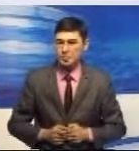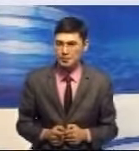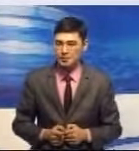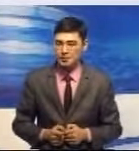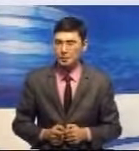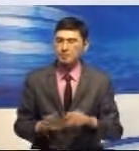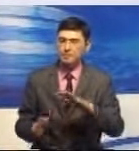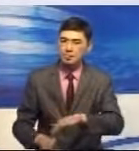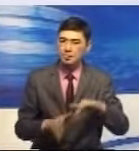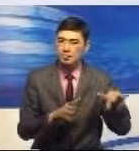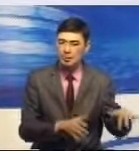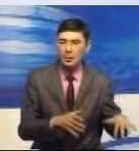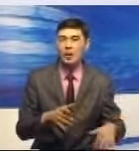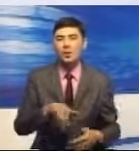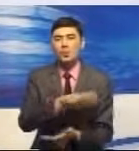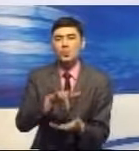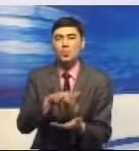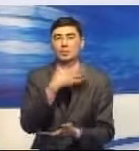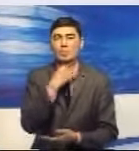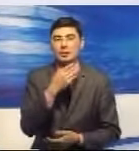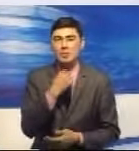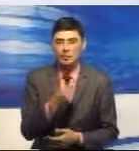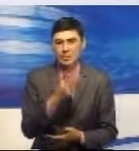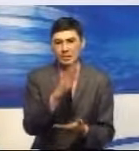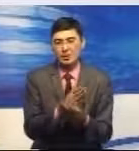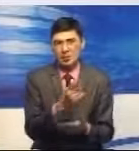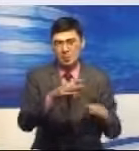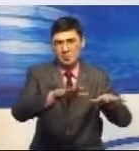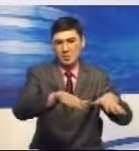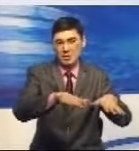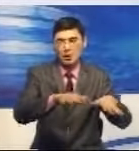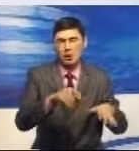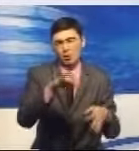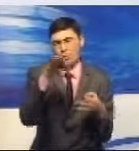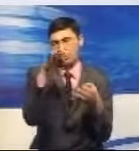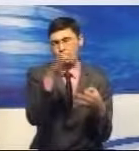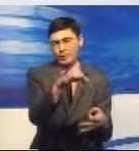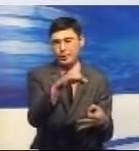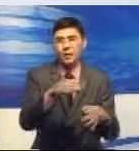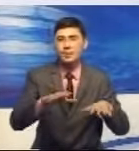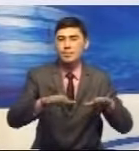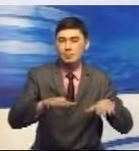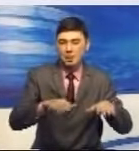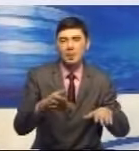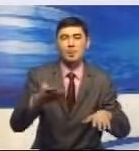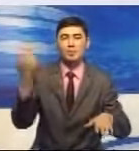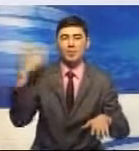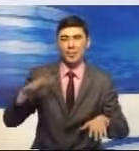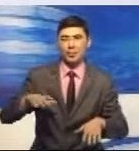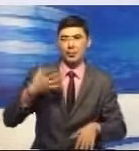Семейде ұзақ уақыт тұралап қалған құрылыс жанданатын болды. Қала орталығындағы бұрынғы Динамо стадионының орнына